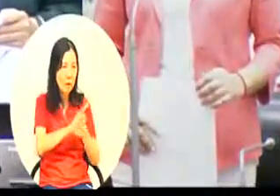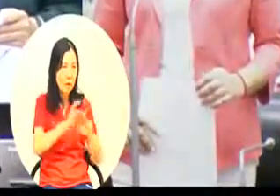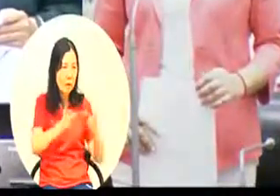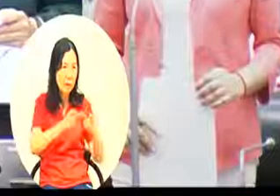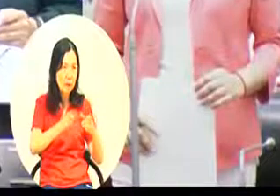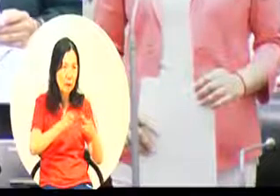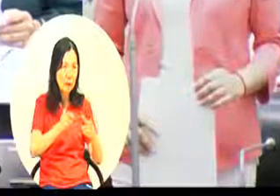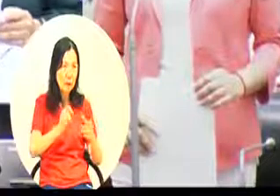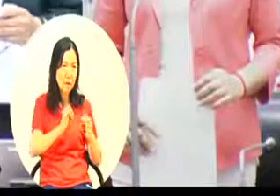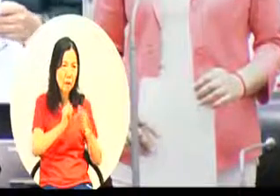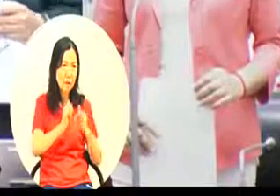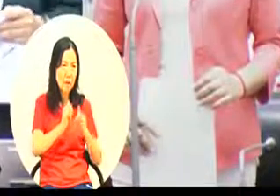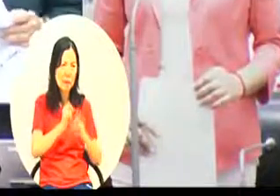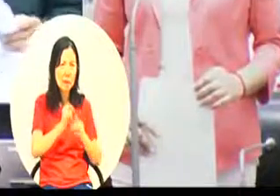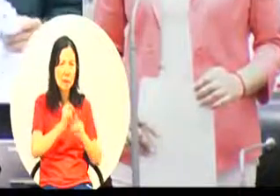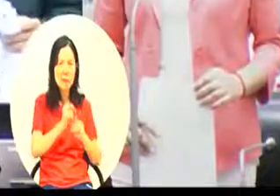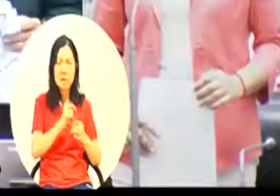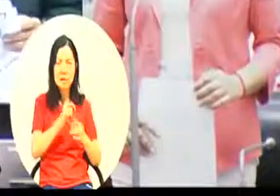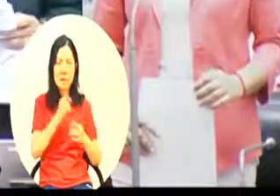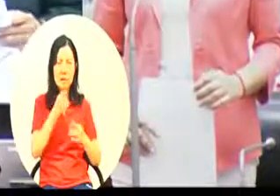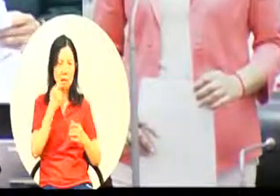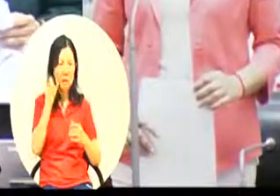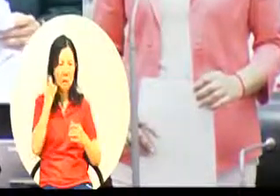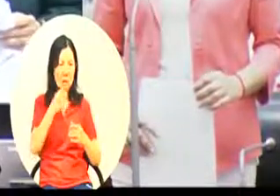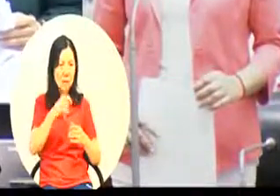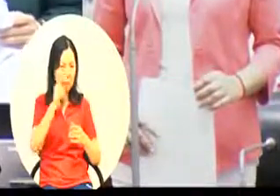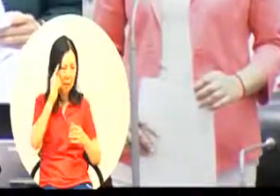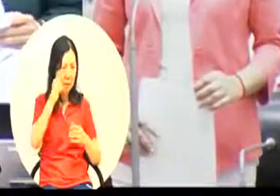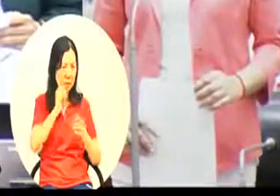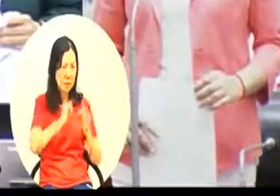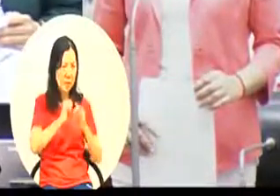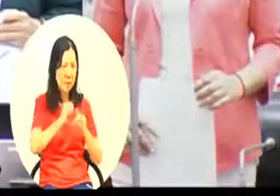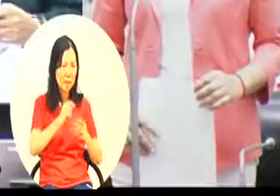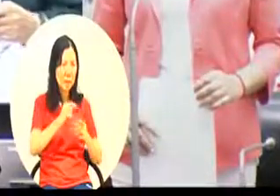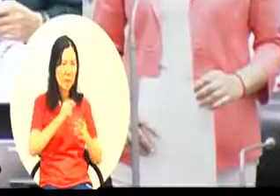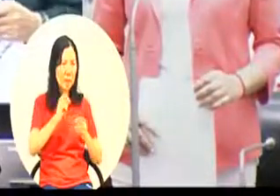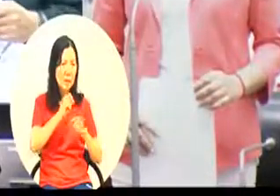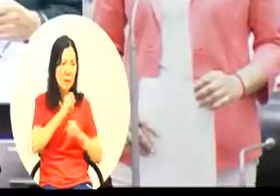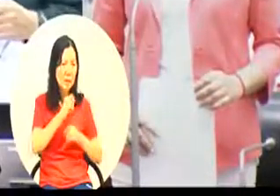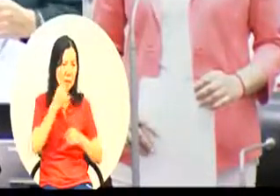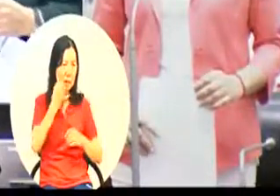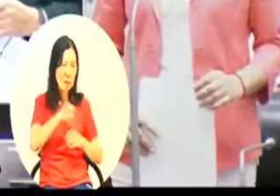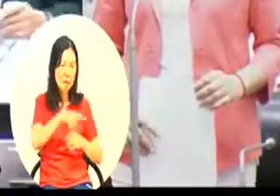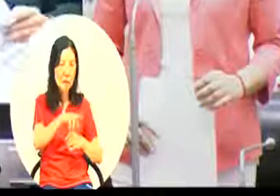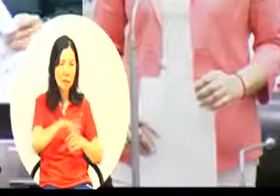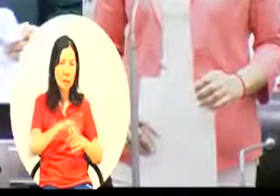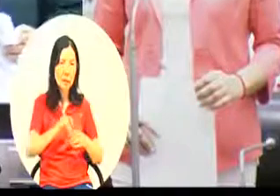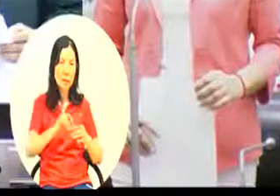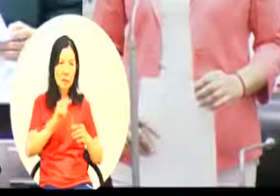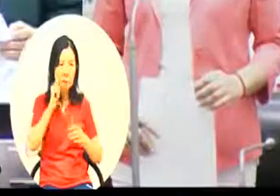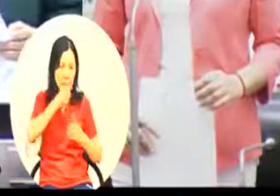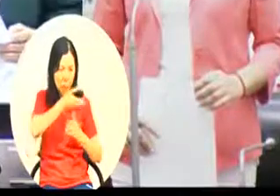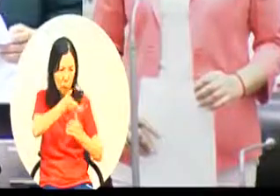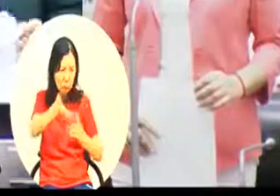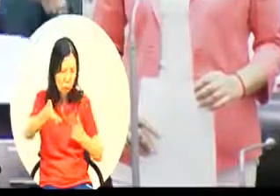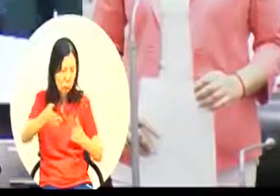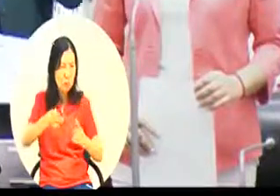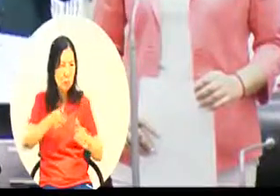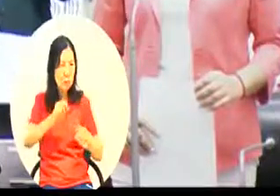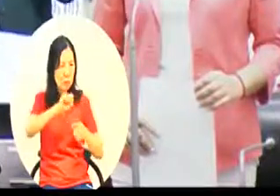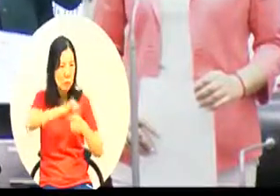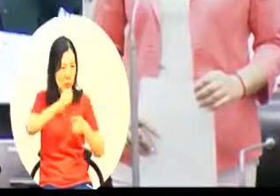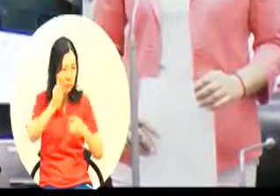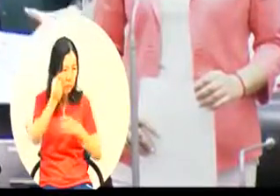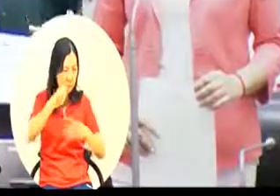什么视为几等公民，我们认为在污染最多的地方应该给予更多的建设，至